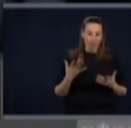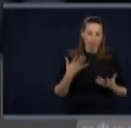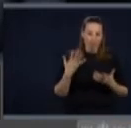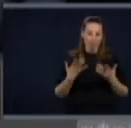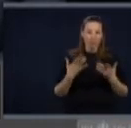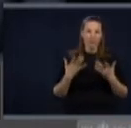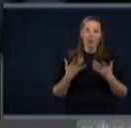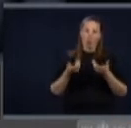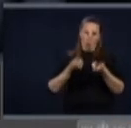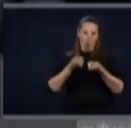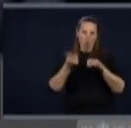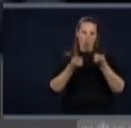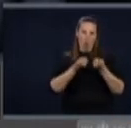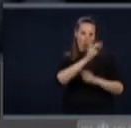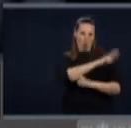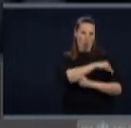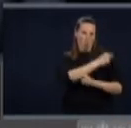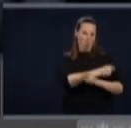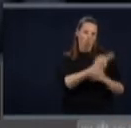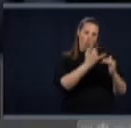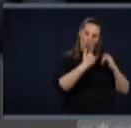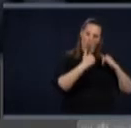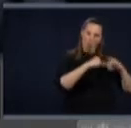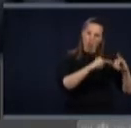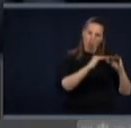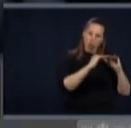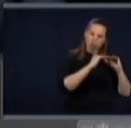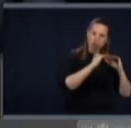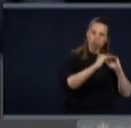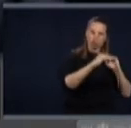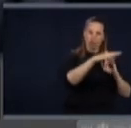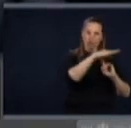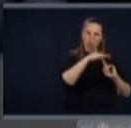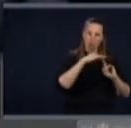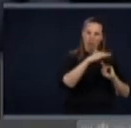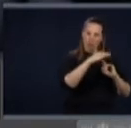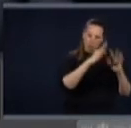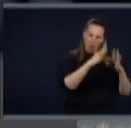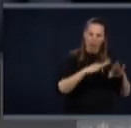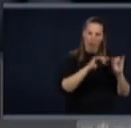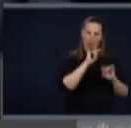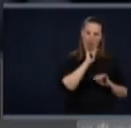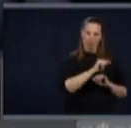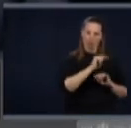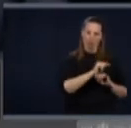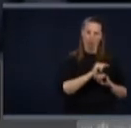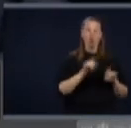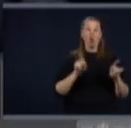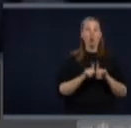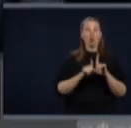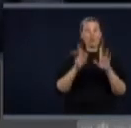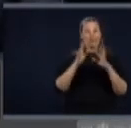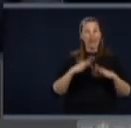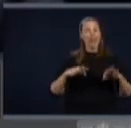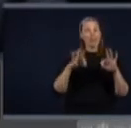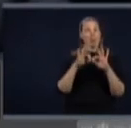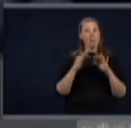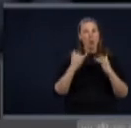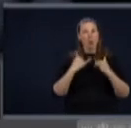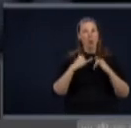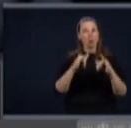garde le contrôle dans nos hôpitaux, que la situation reste sous contrôle, qu'on continue même, qu'on augmente le nombre